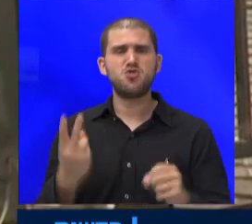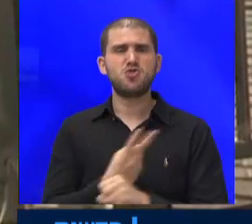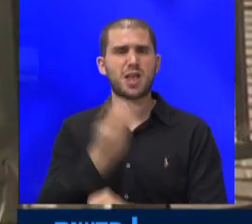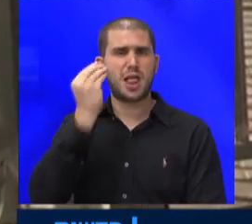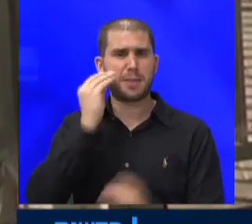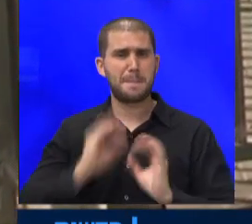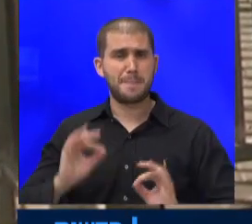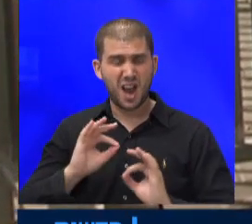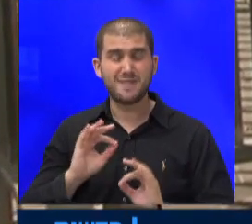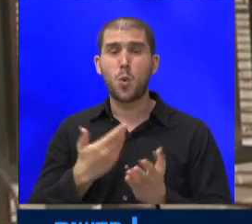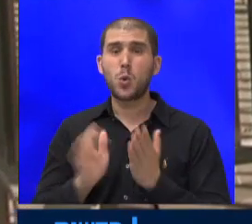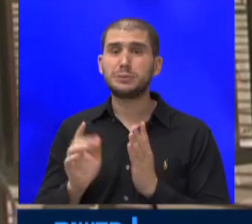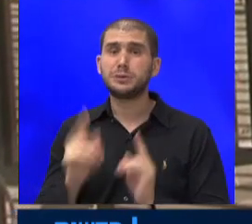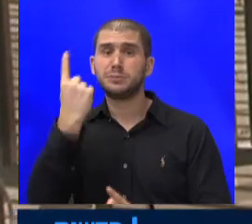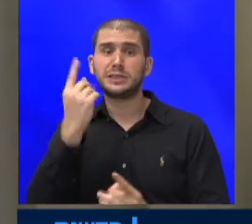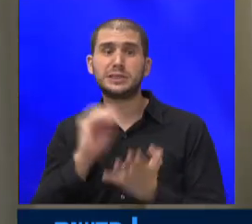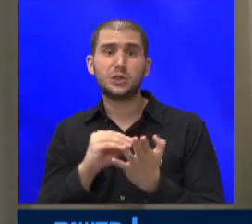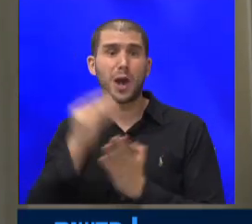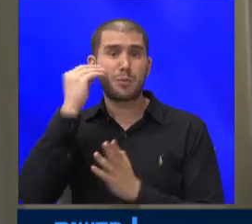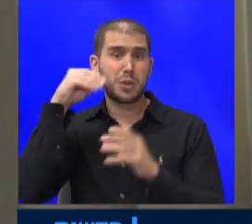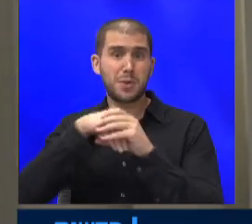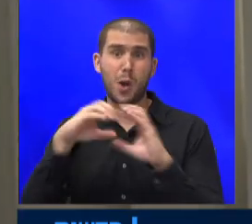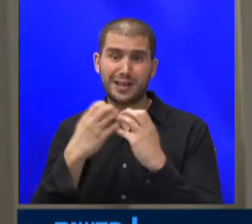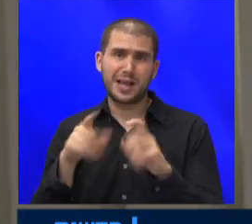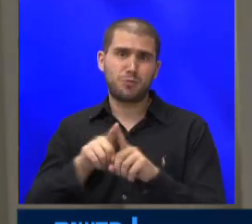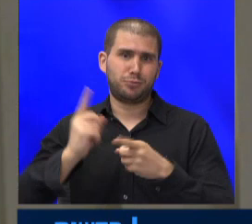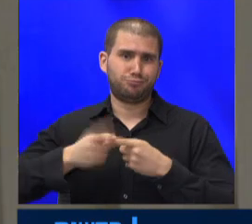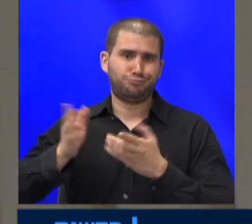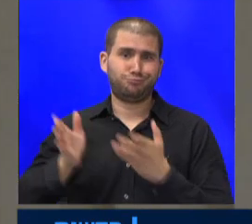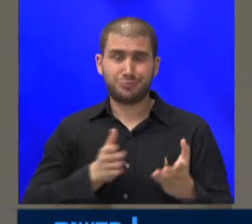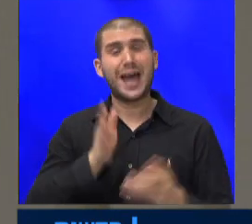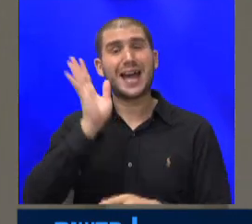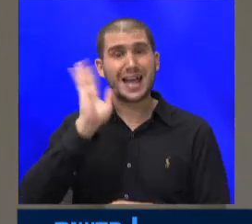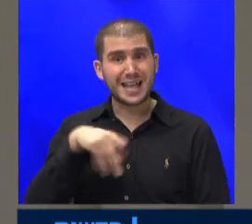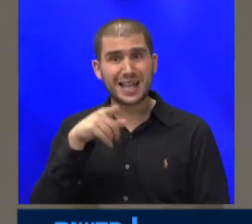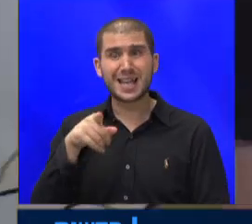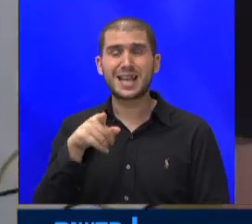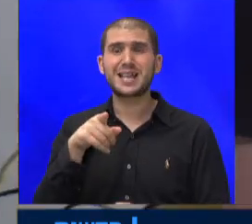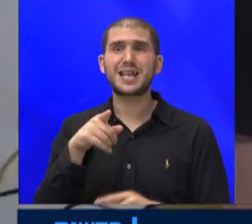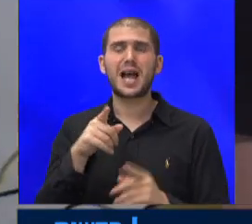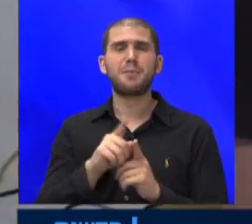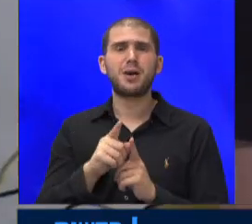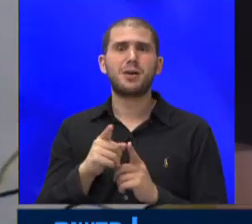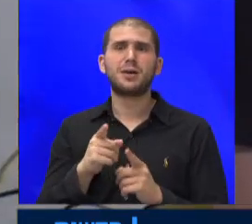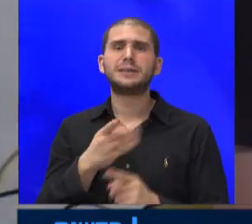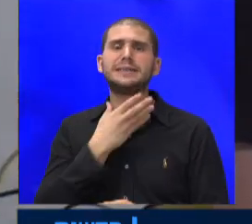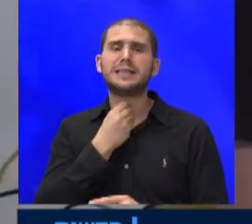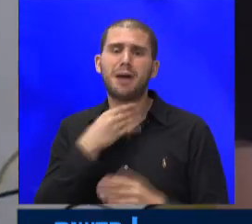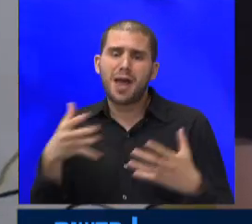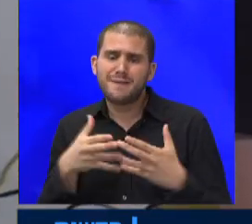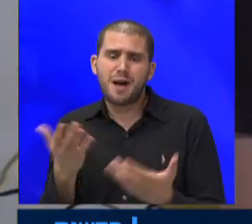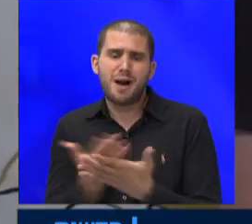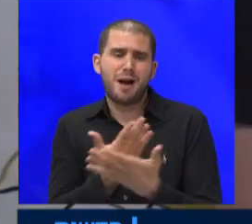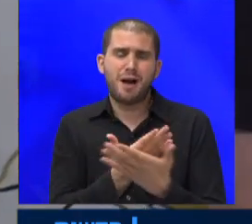הצורך בלימודים בכיתה, כמו שצריך, גם עצמה לחברה רק עובר. אני לא רואה את המשפחה שלי כל כך, אני לא